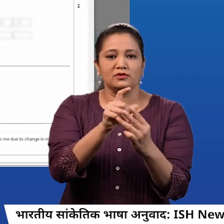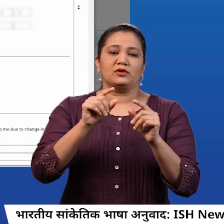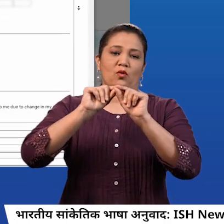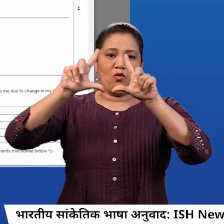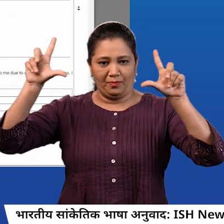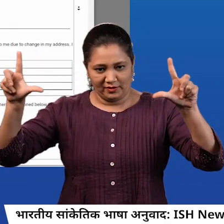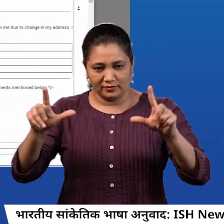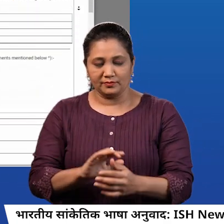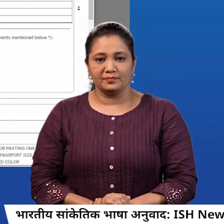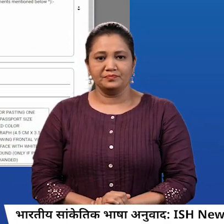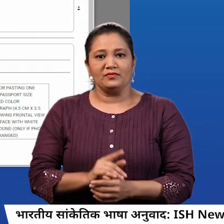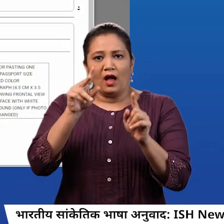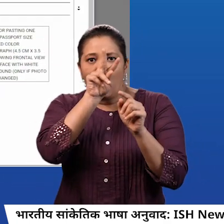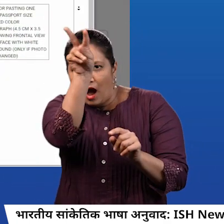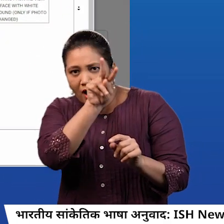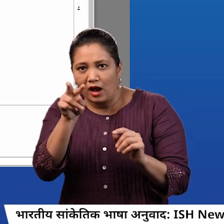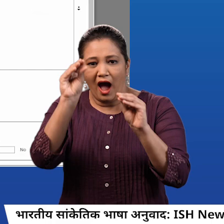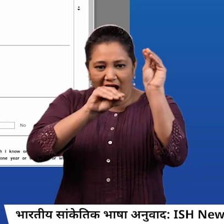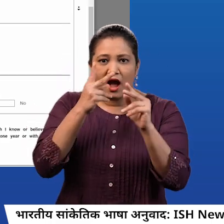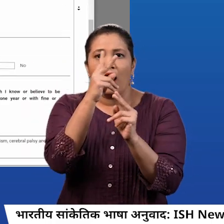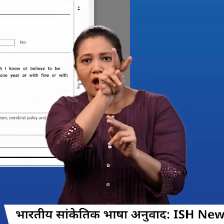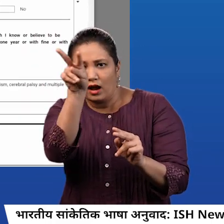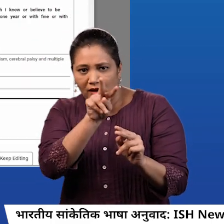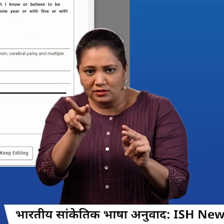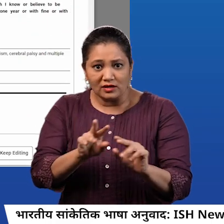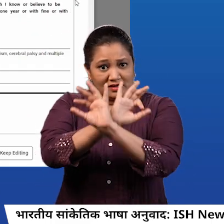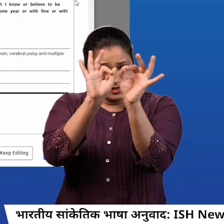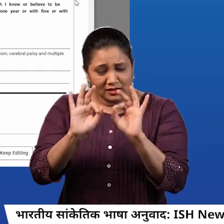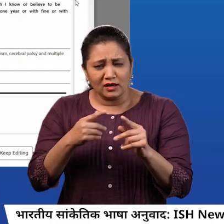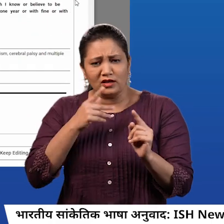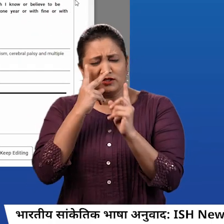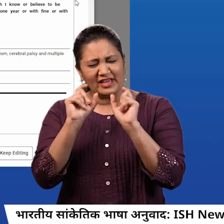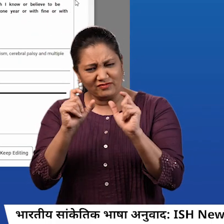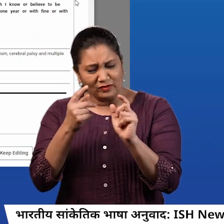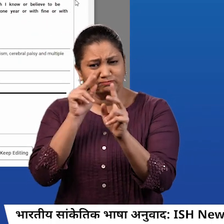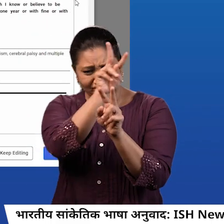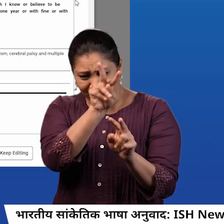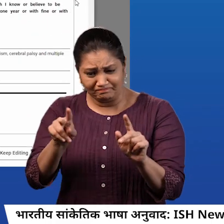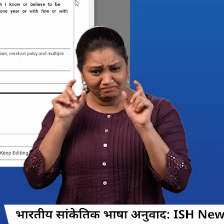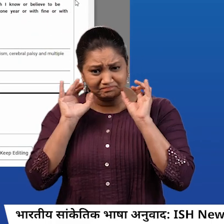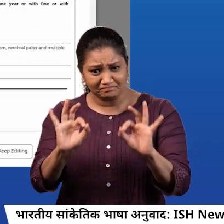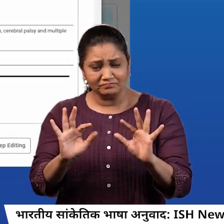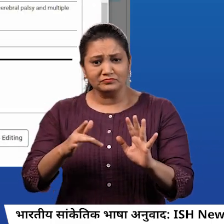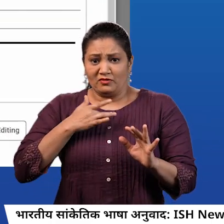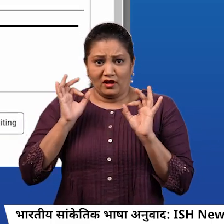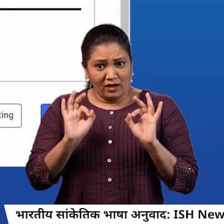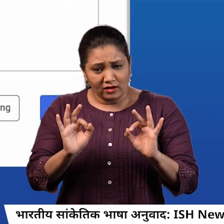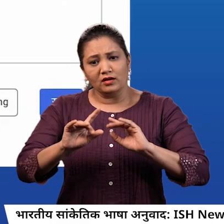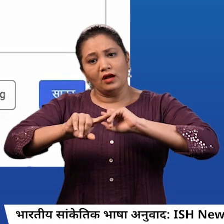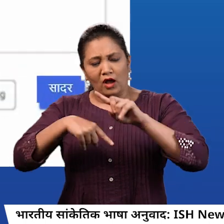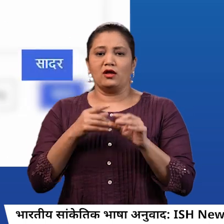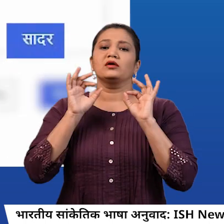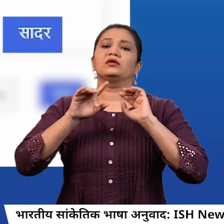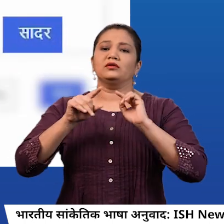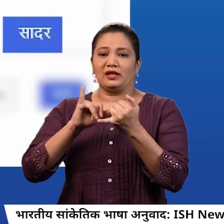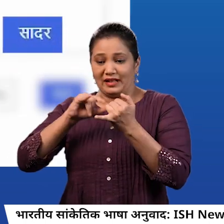आपल्याला भरलेल्या अर्जाचं प्रारूप दिसू लागेल. ते काळजीपूर्वक तपासून घ्या. अर्ज व्यवस्थित भरला असल्याची खात्री झाली की मगच तळाशी दिसत